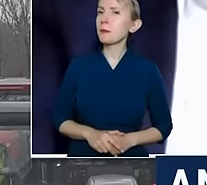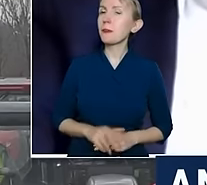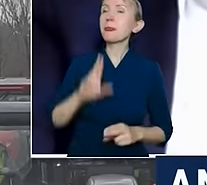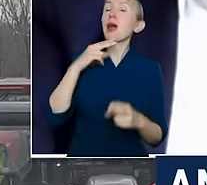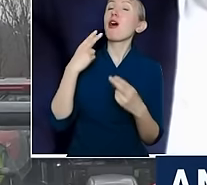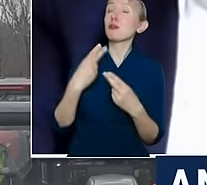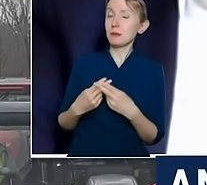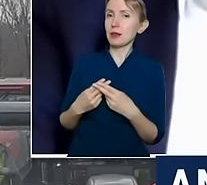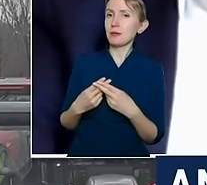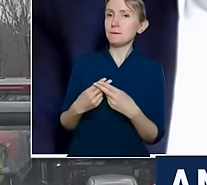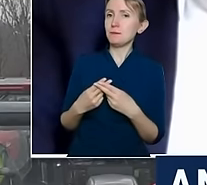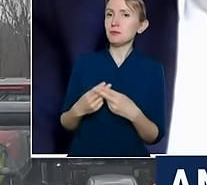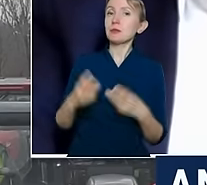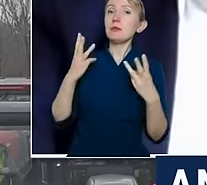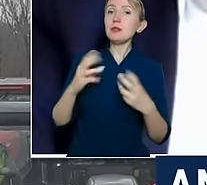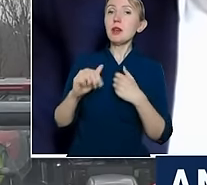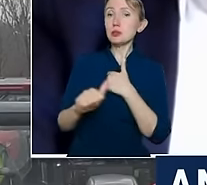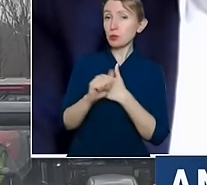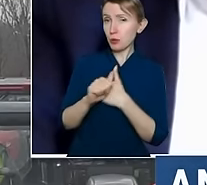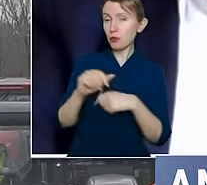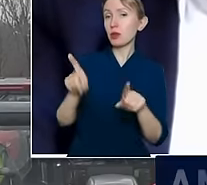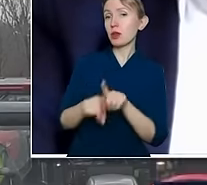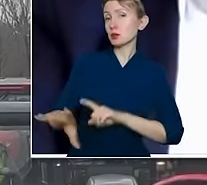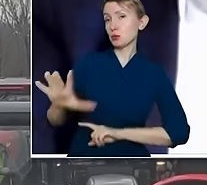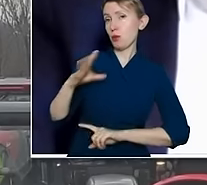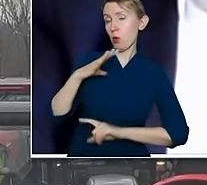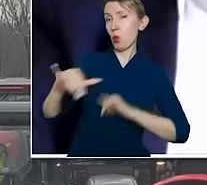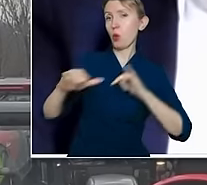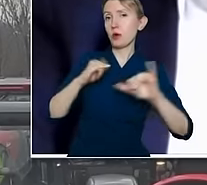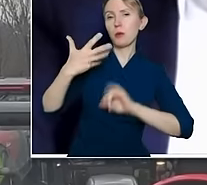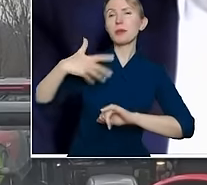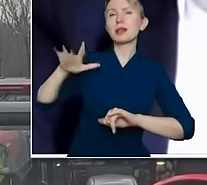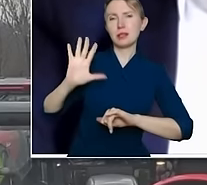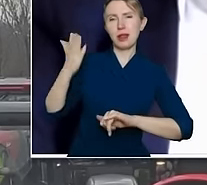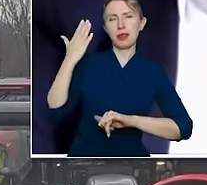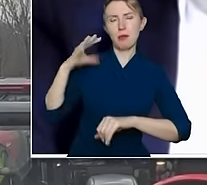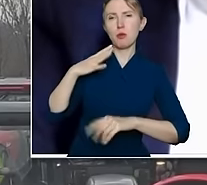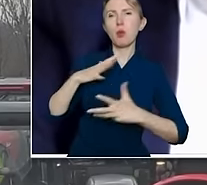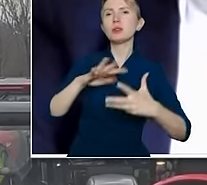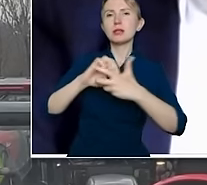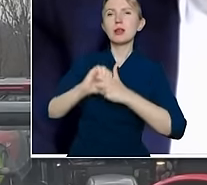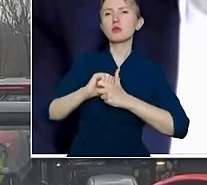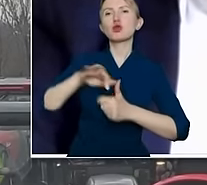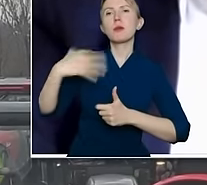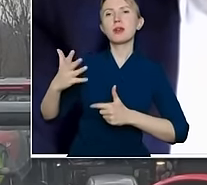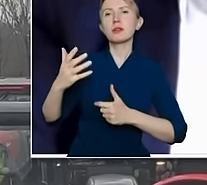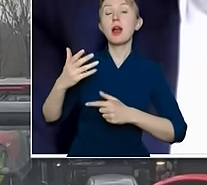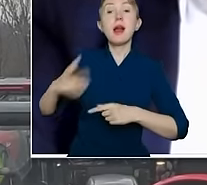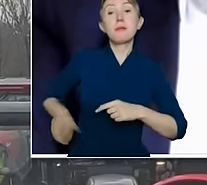że ważnym powodem, tak się zresztą też stało w rządzie 5 lat temu Zjednoczonej Prawicy, że duża część